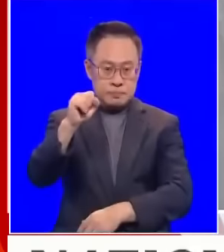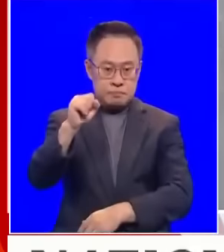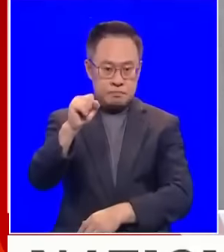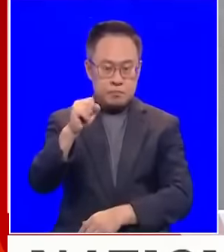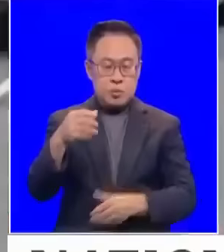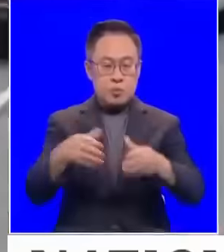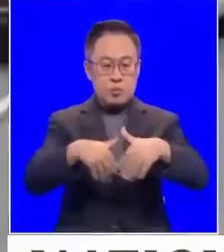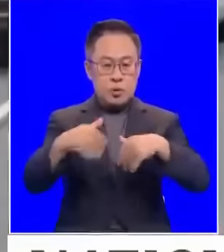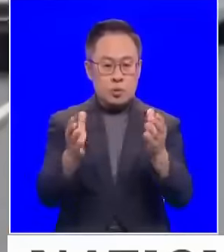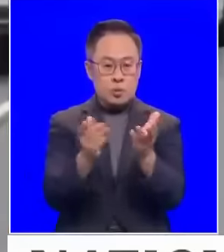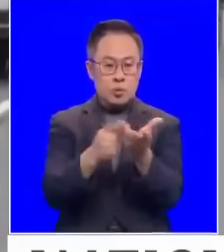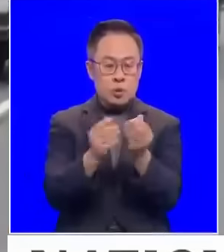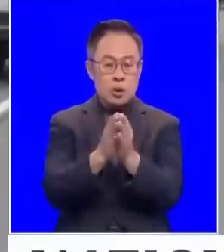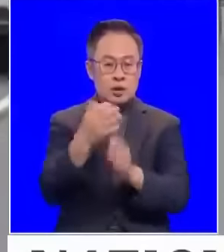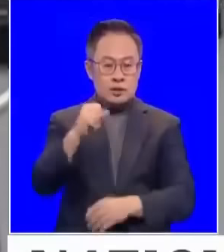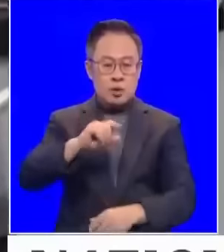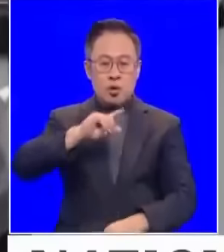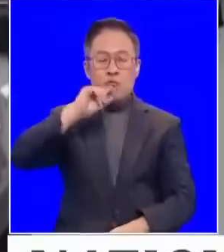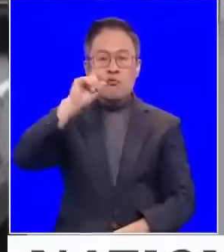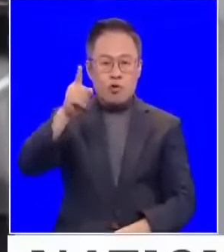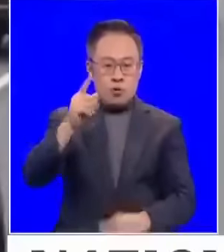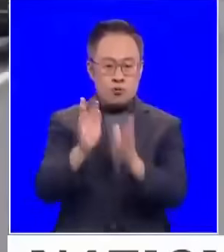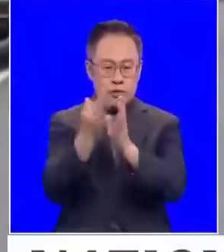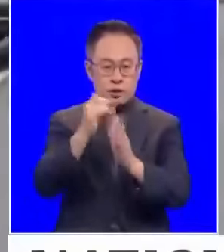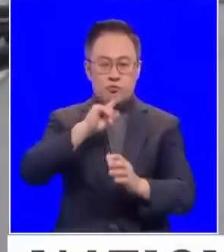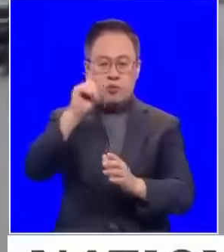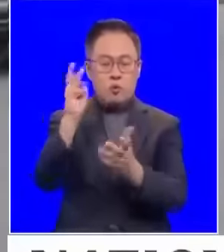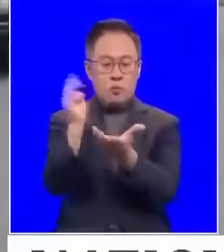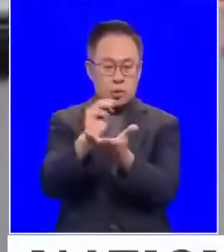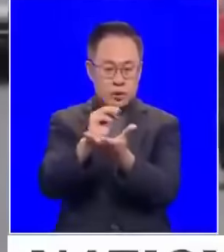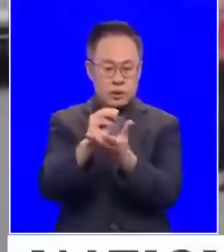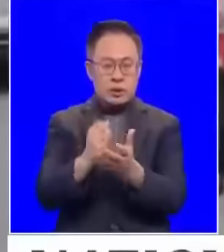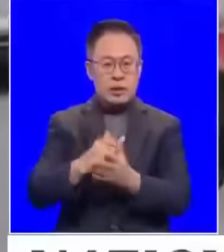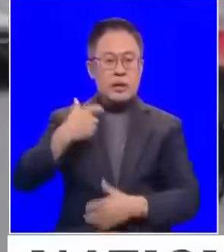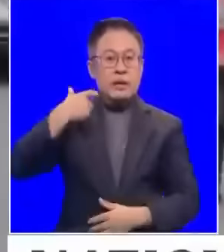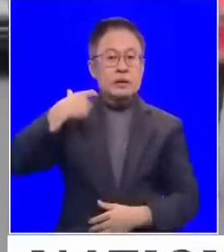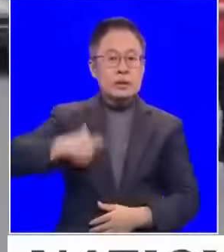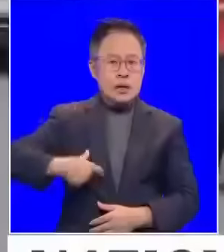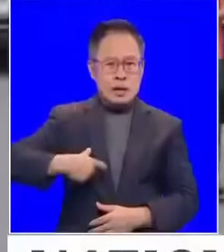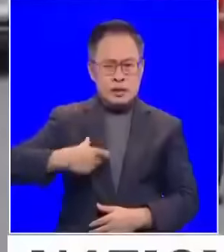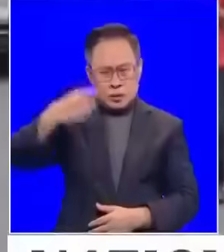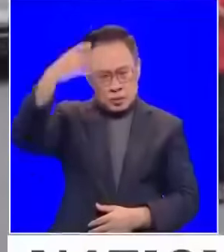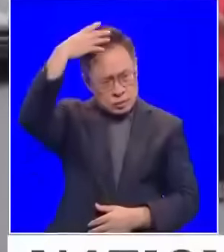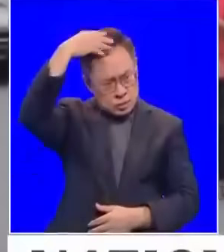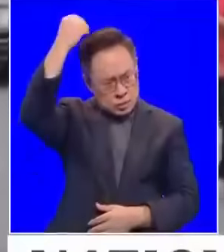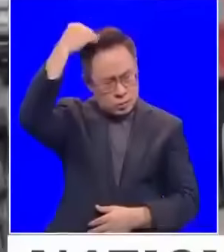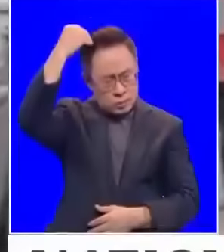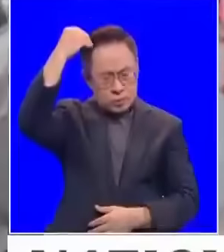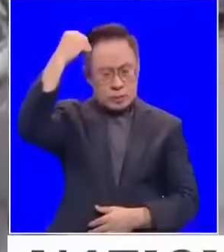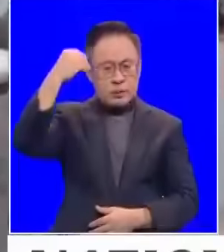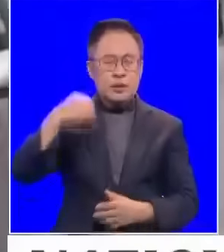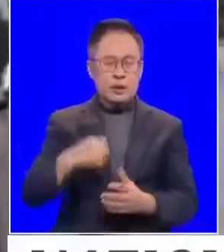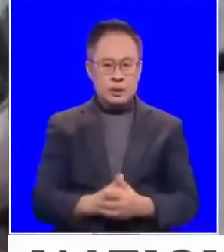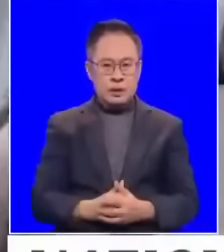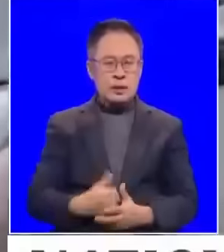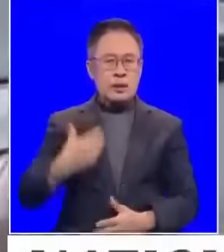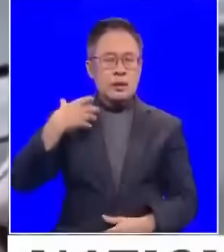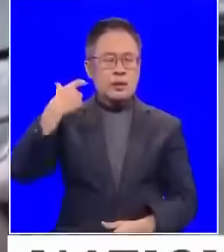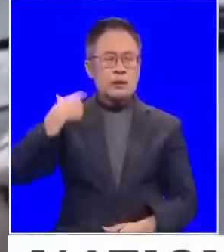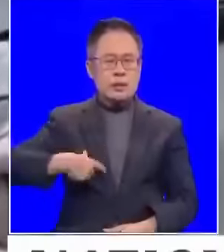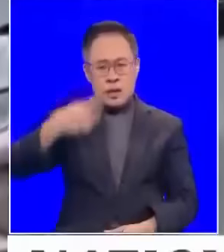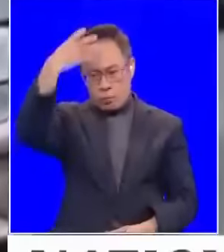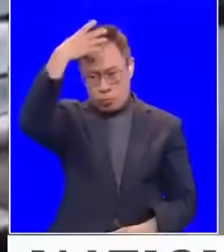กันไปร้องเรียนกับเพจของมูลนิธิทนายรณรงค์เพื่อทวงคืนความยุติธรรมในสังคมนะคะคือผู้เสียหาย